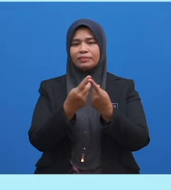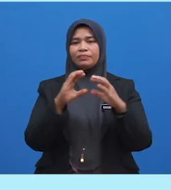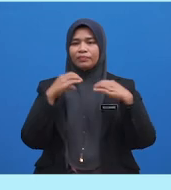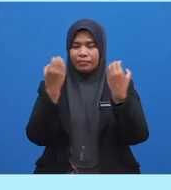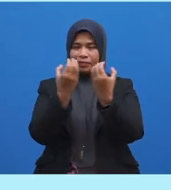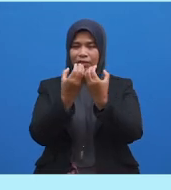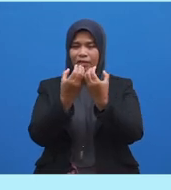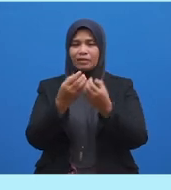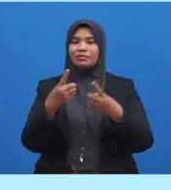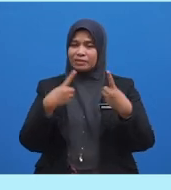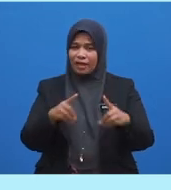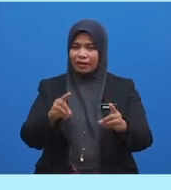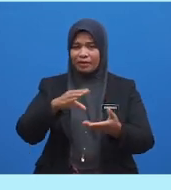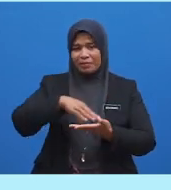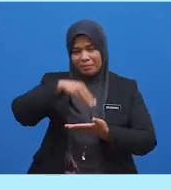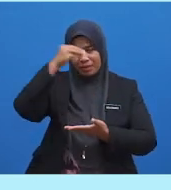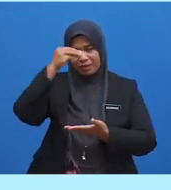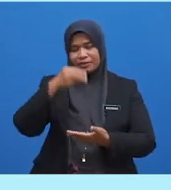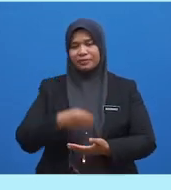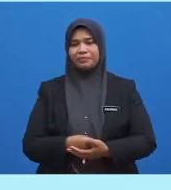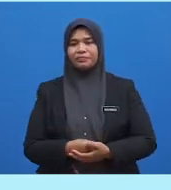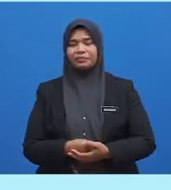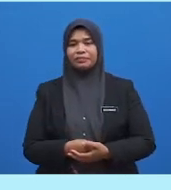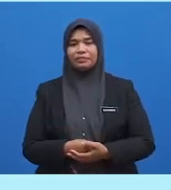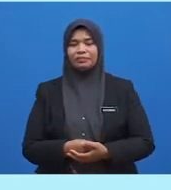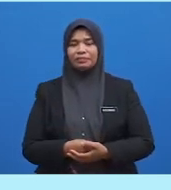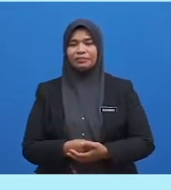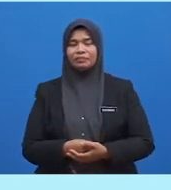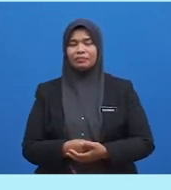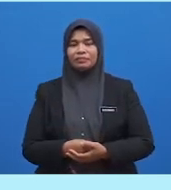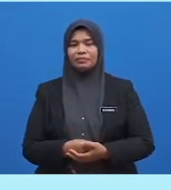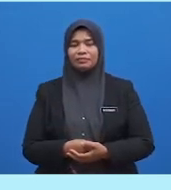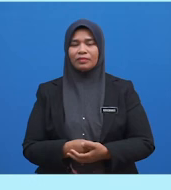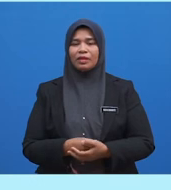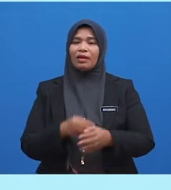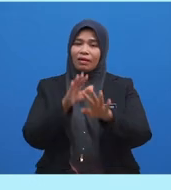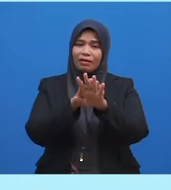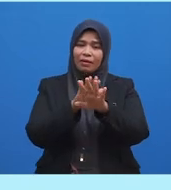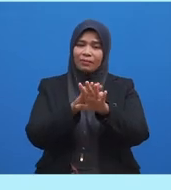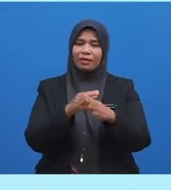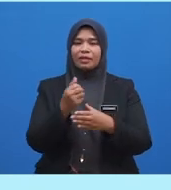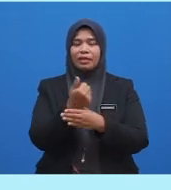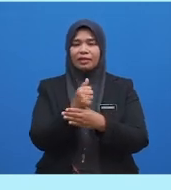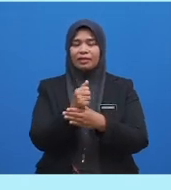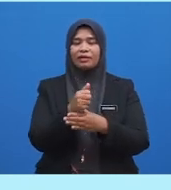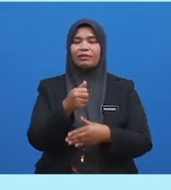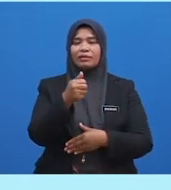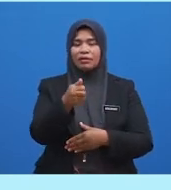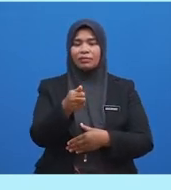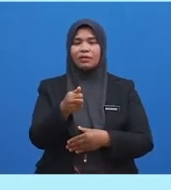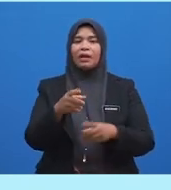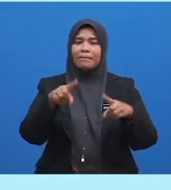sedang belajar bukain Hai ramai diantara kamu